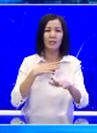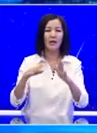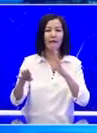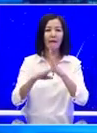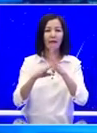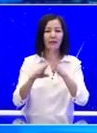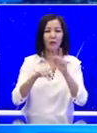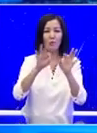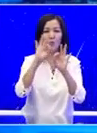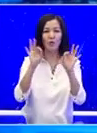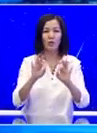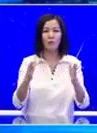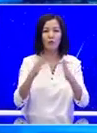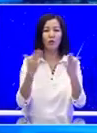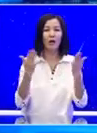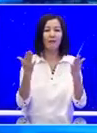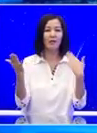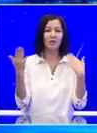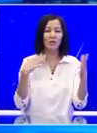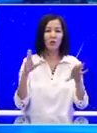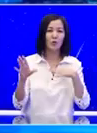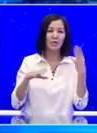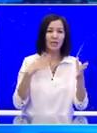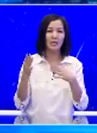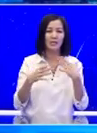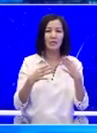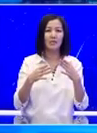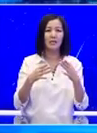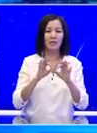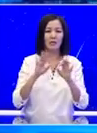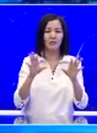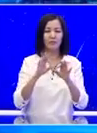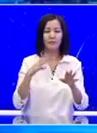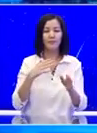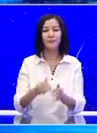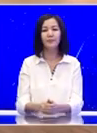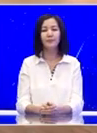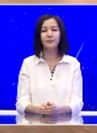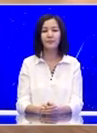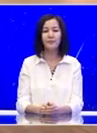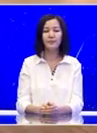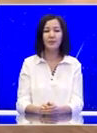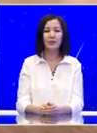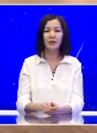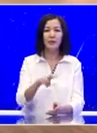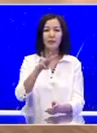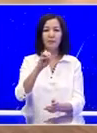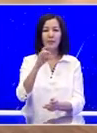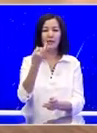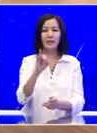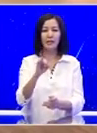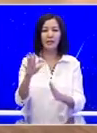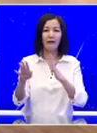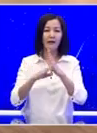жекпе-жек өнері бойынша үйде қандай жаттығулар жасау керектігін айтып, бірқатар әдіс-тәсілді көрсетті. Мерей Сүйінов Шин